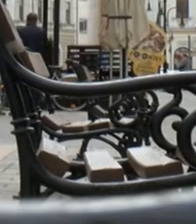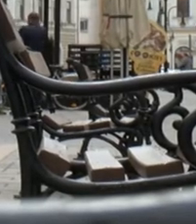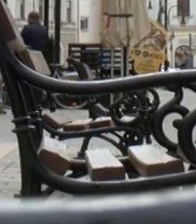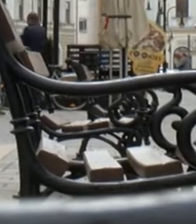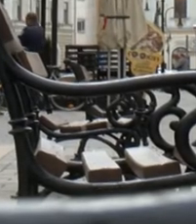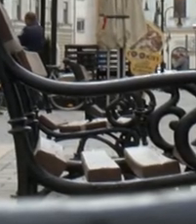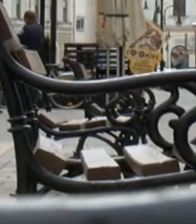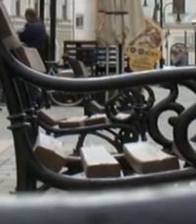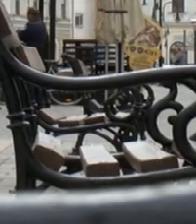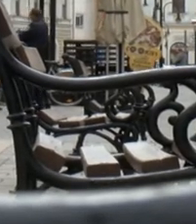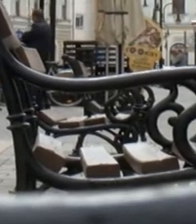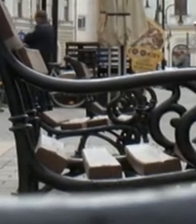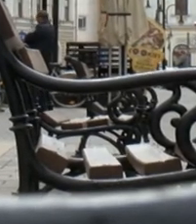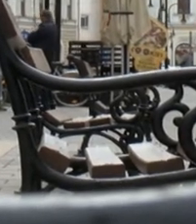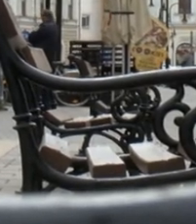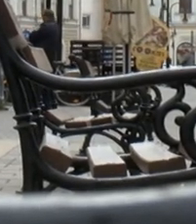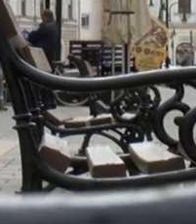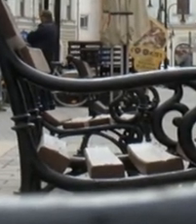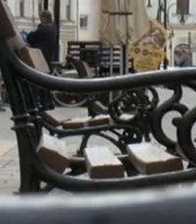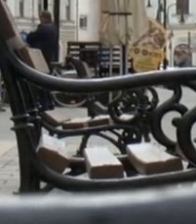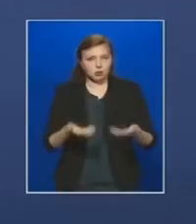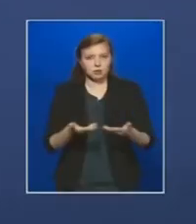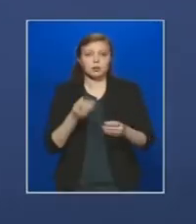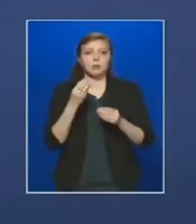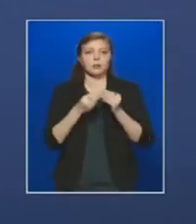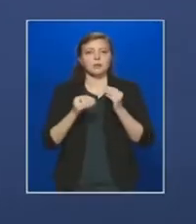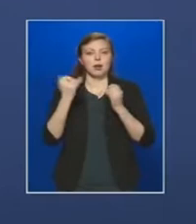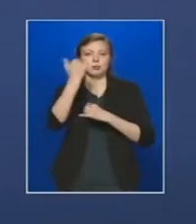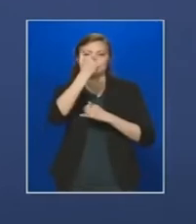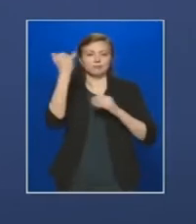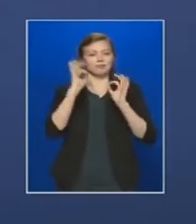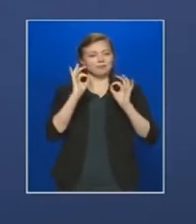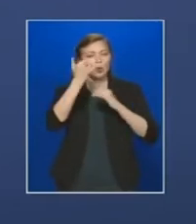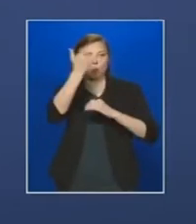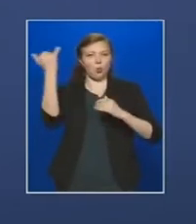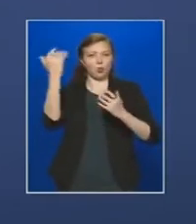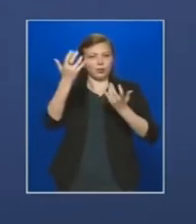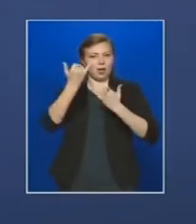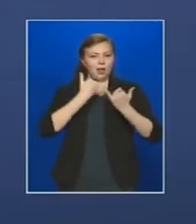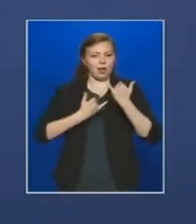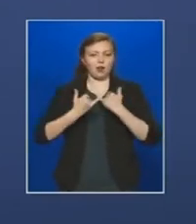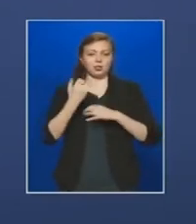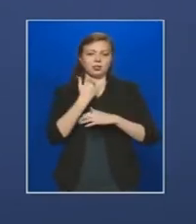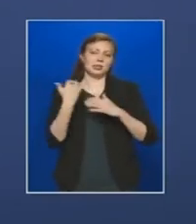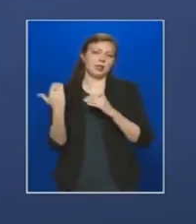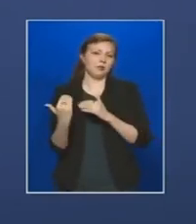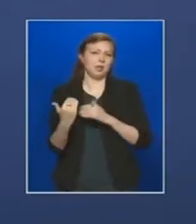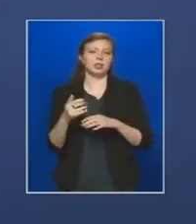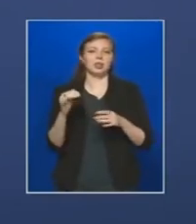a vasárnapi online sajtótájékoztatón. A jó idő beálltával a hétvégén